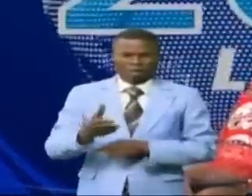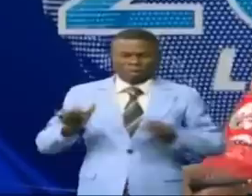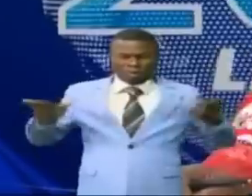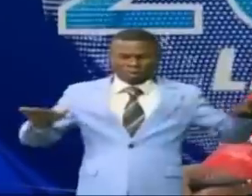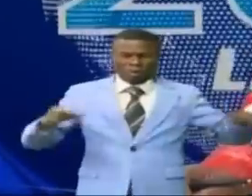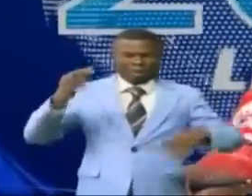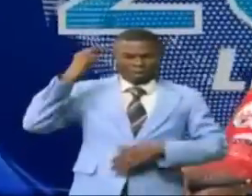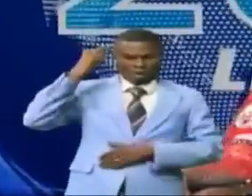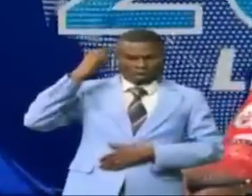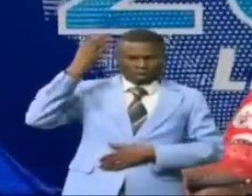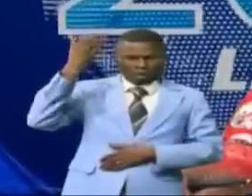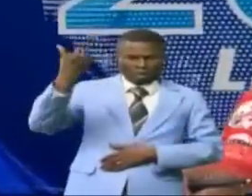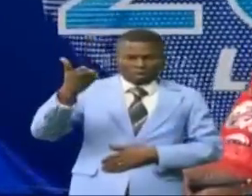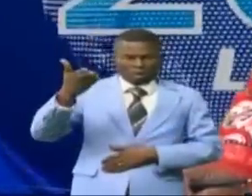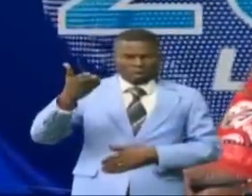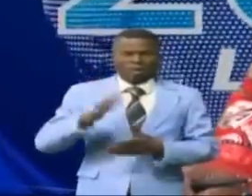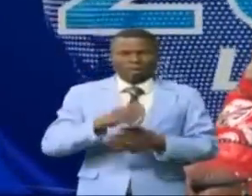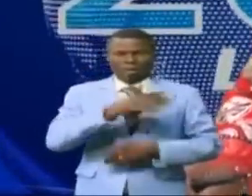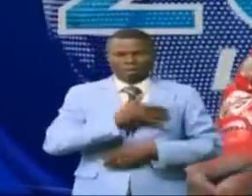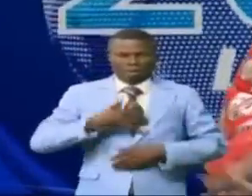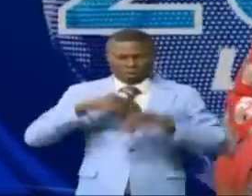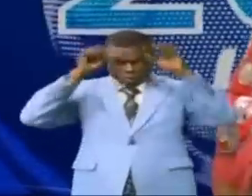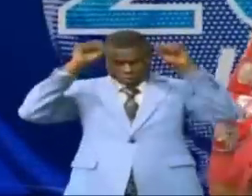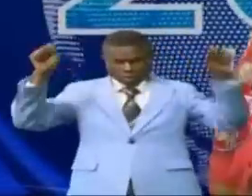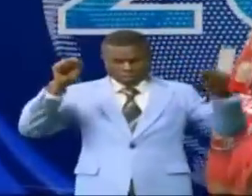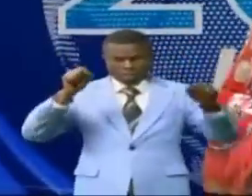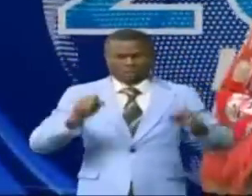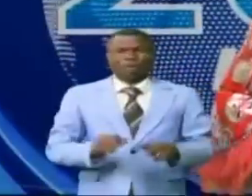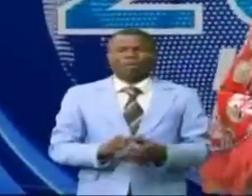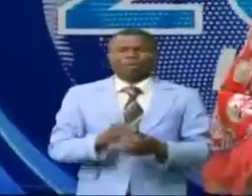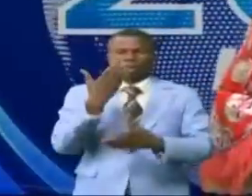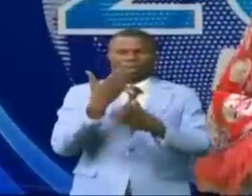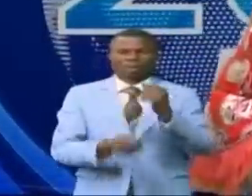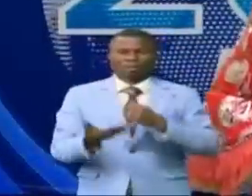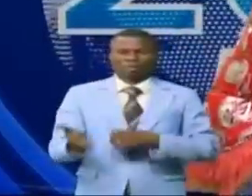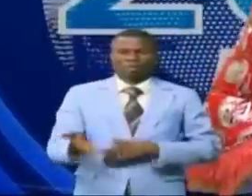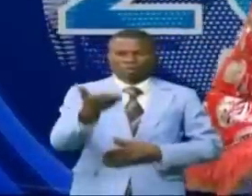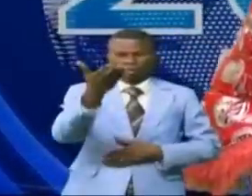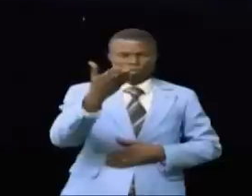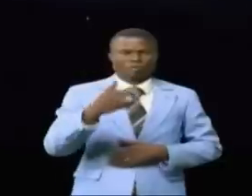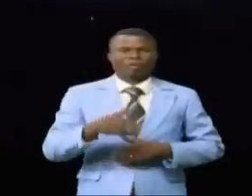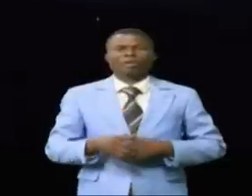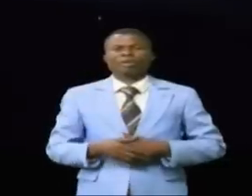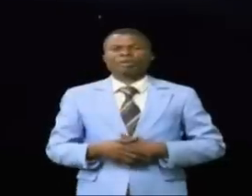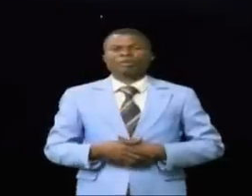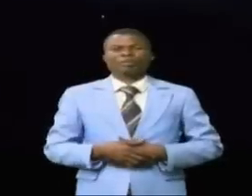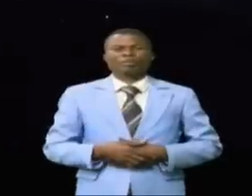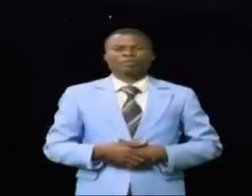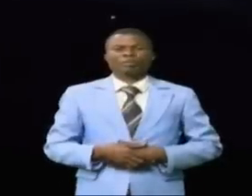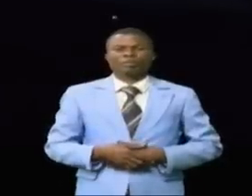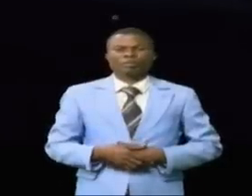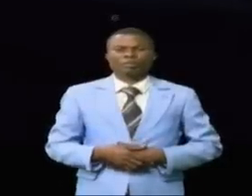ces équipements hier au nom du président Denis Kedima Tete Samba.